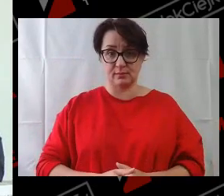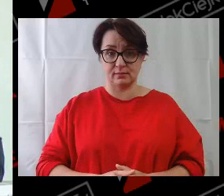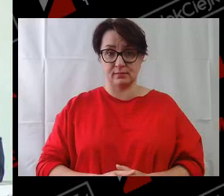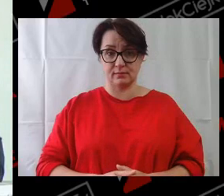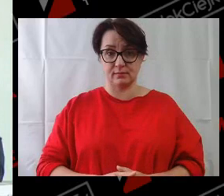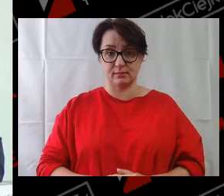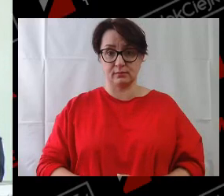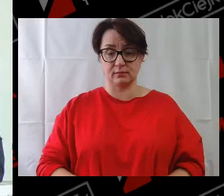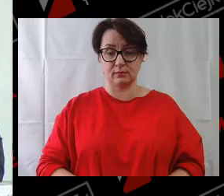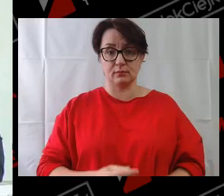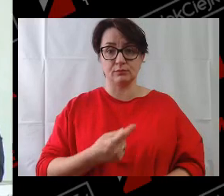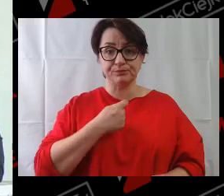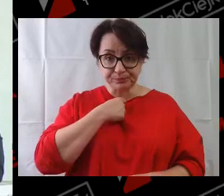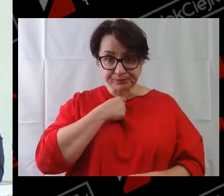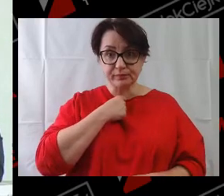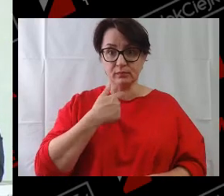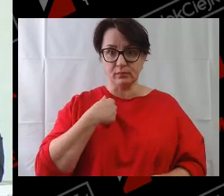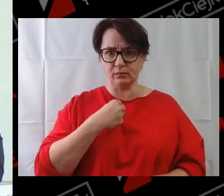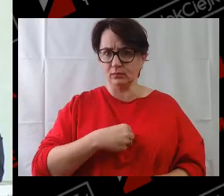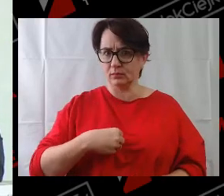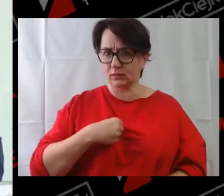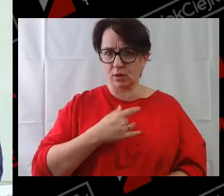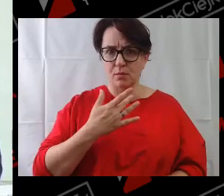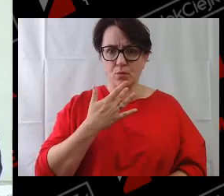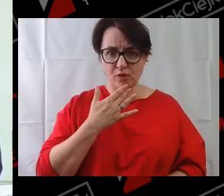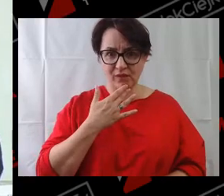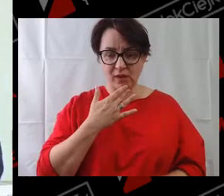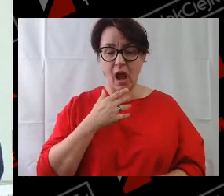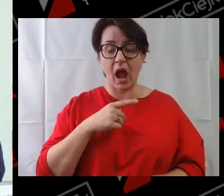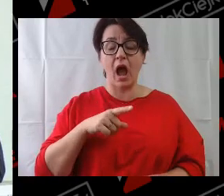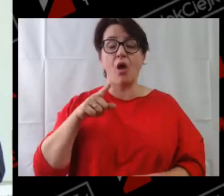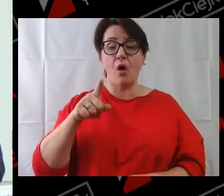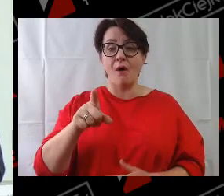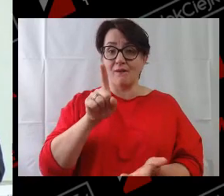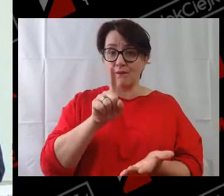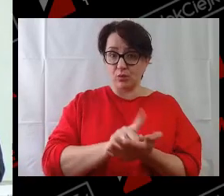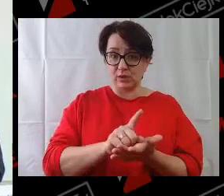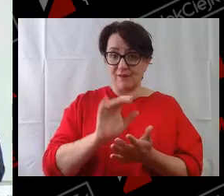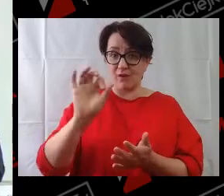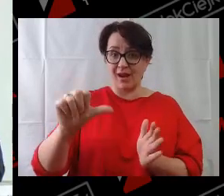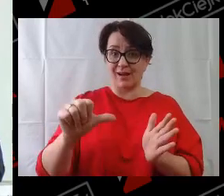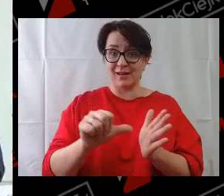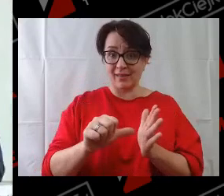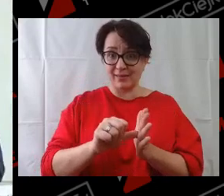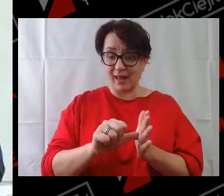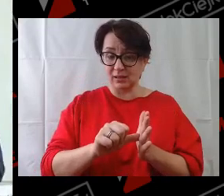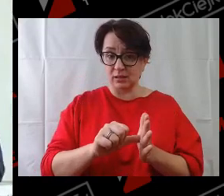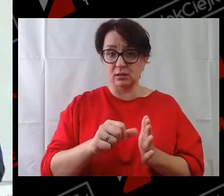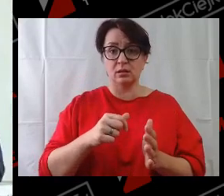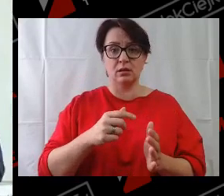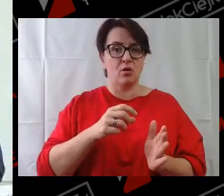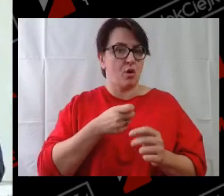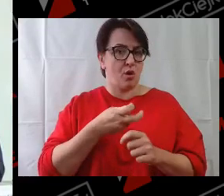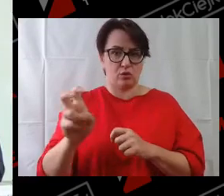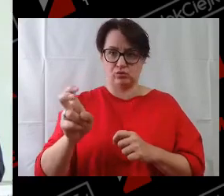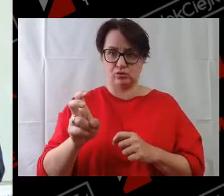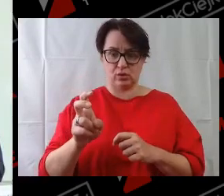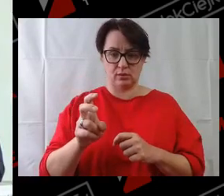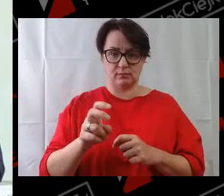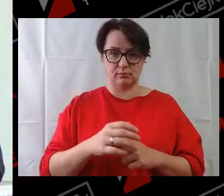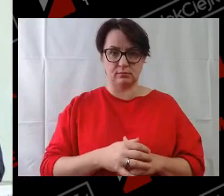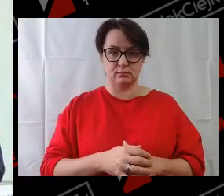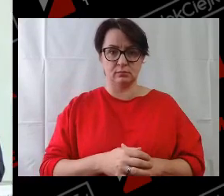przełykam to z goryczą udało się jego kandydaturę spowodować żeby jego kandydatura była odrzucona tak